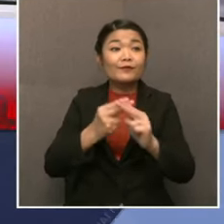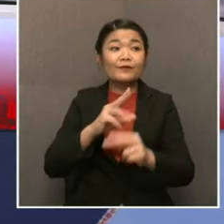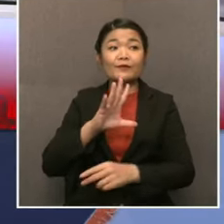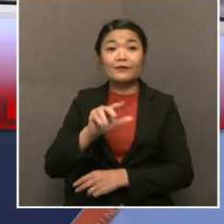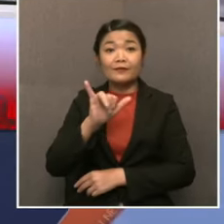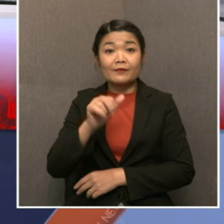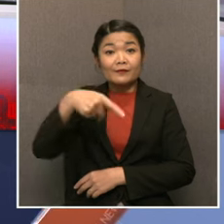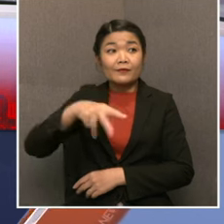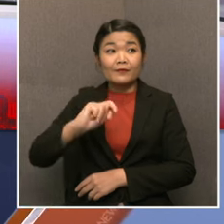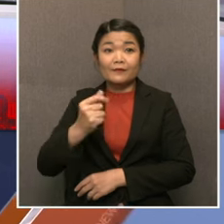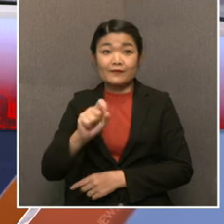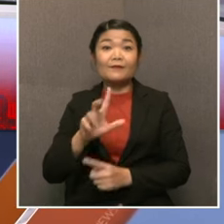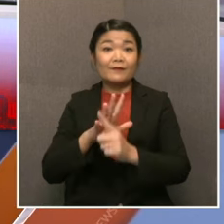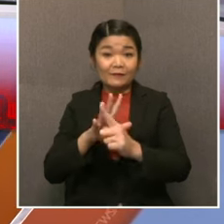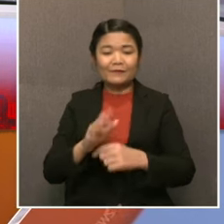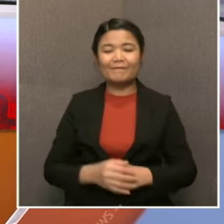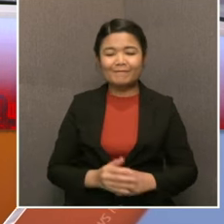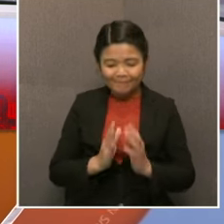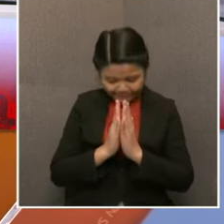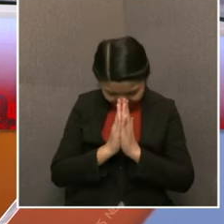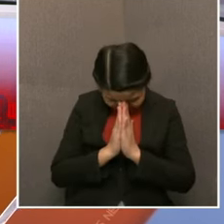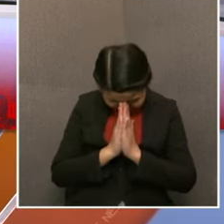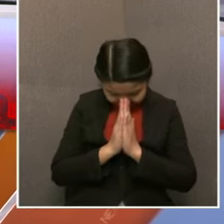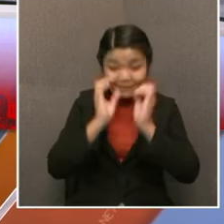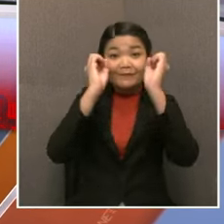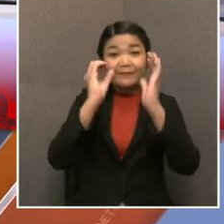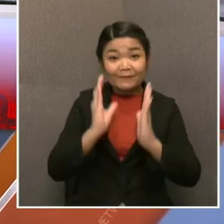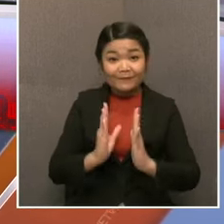ีค่ะสวสดีครับสวดีครับคุ grandfather fragments